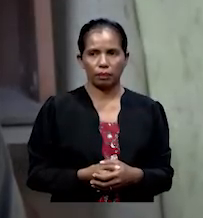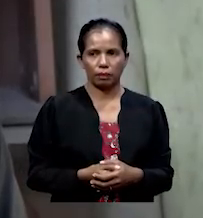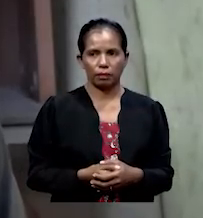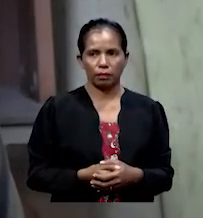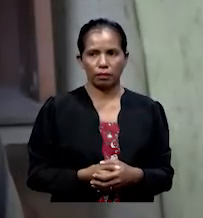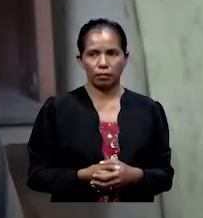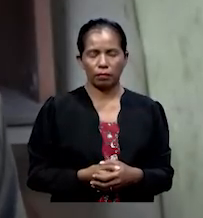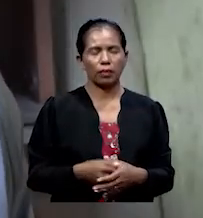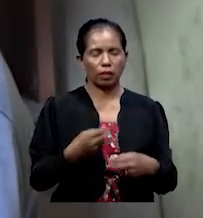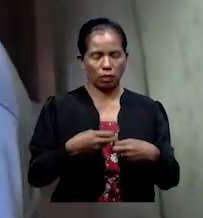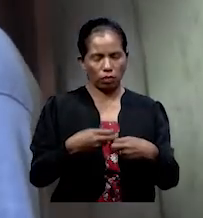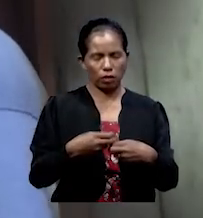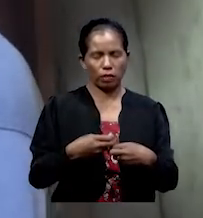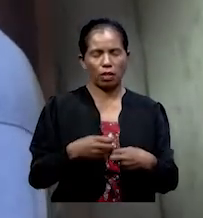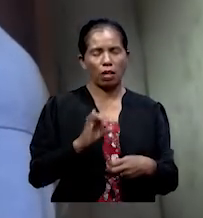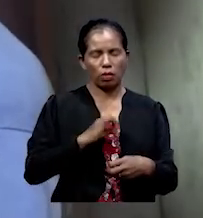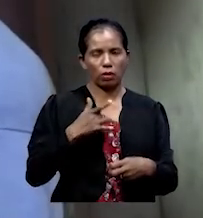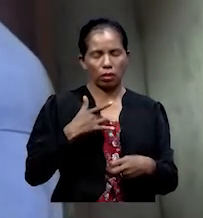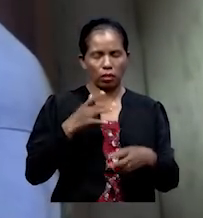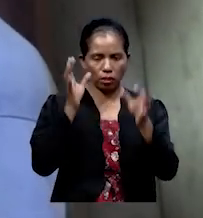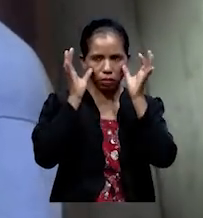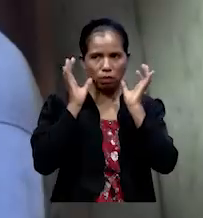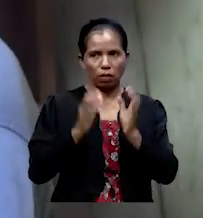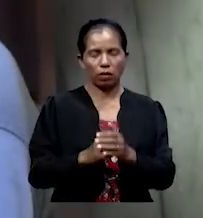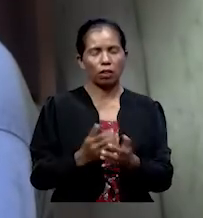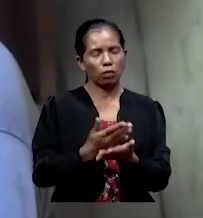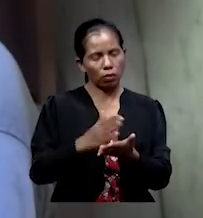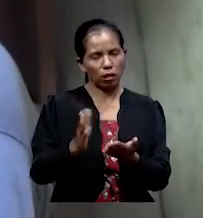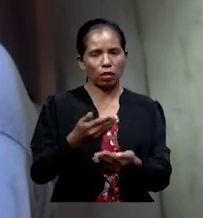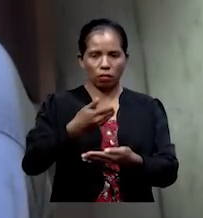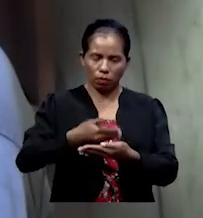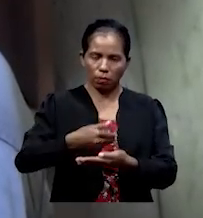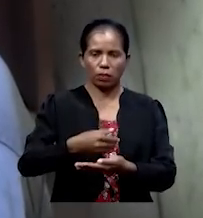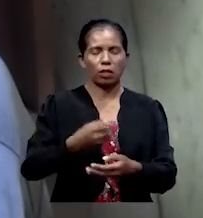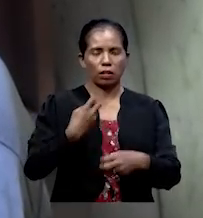Ini kondisi anda malah aras kata. Aras kata tu, hal itu popok masih aras kan?